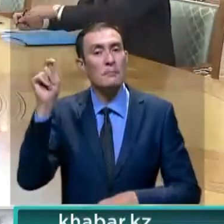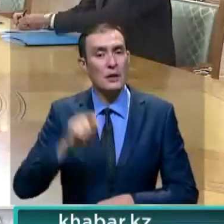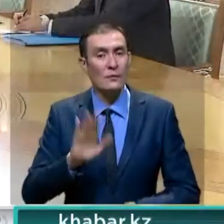казахстан